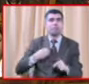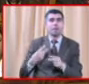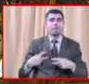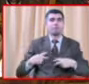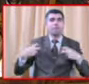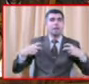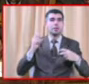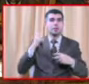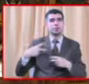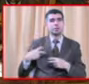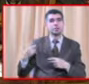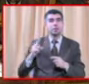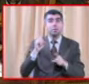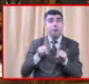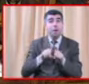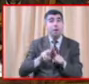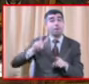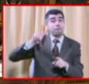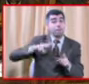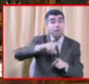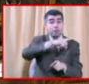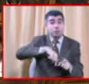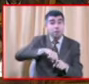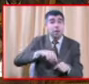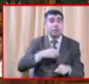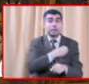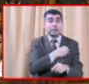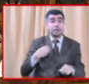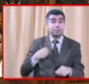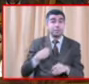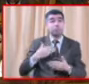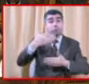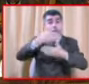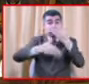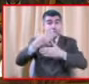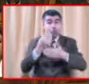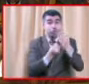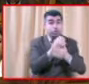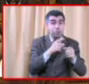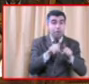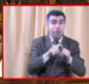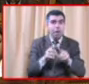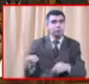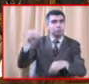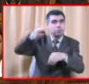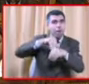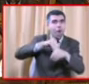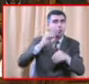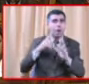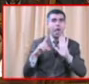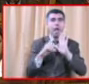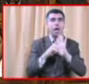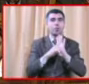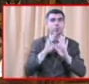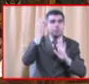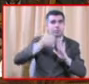السيد الوزير بأن تخضعوا هذه المؤسسات الصحية إلى معايير الخريطة الصحية كما جاء بها